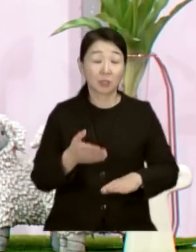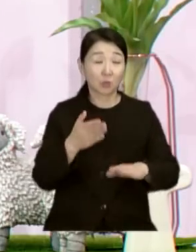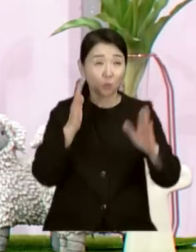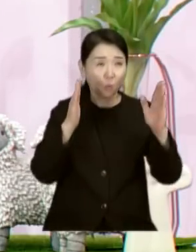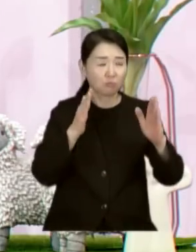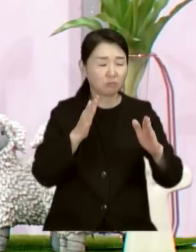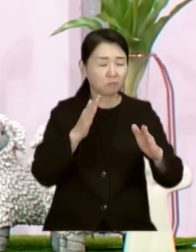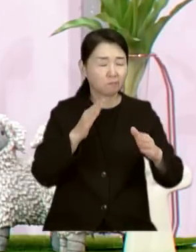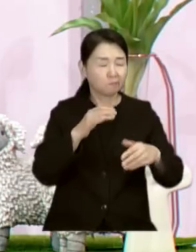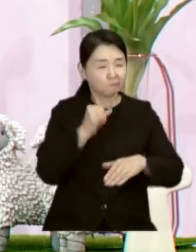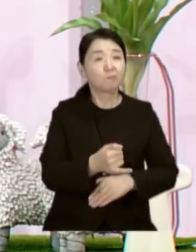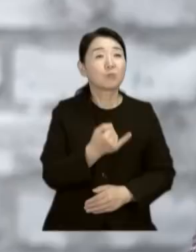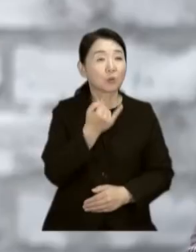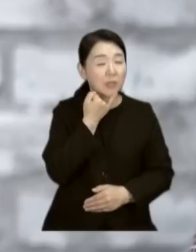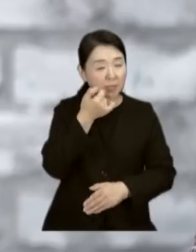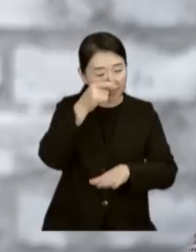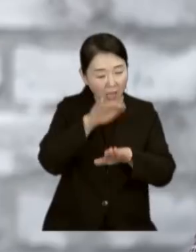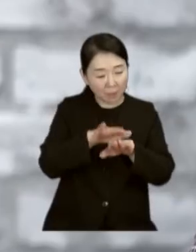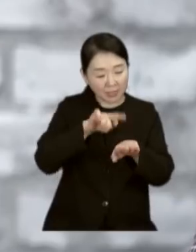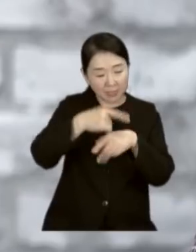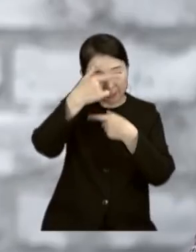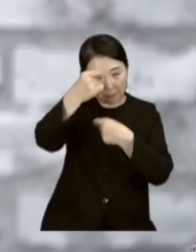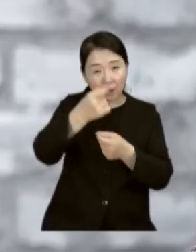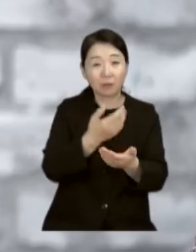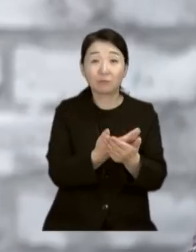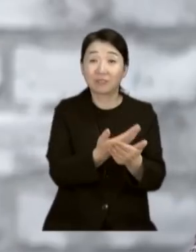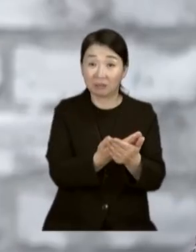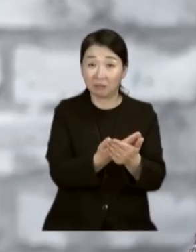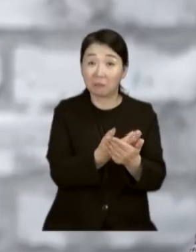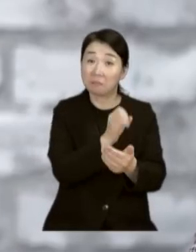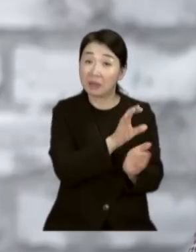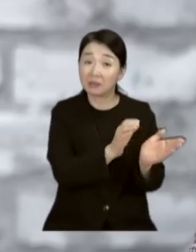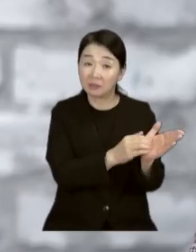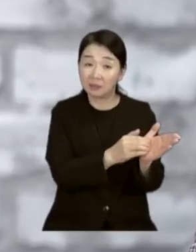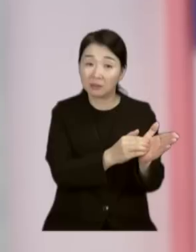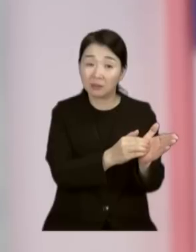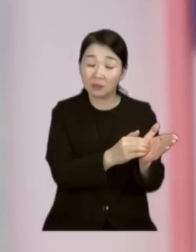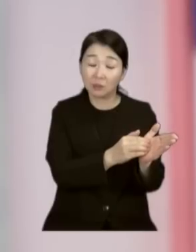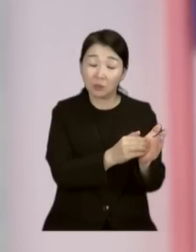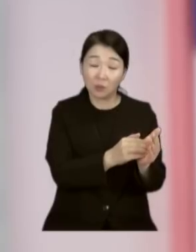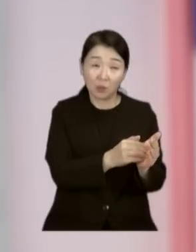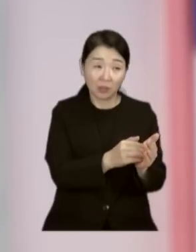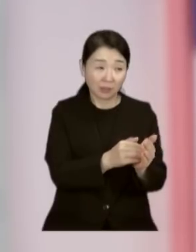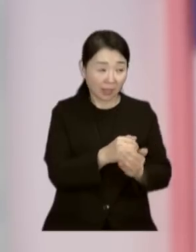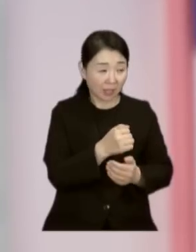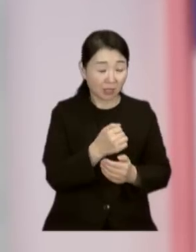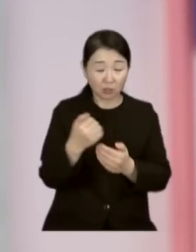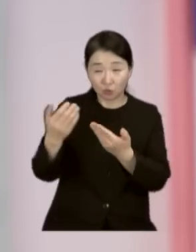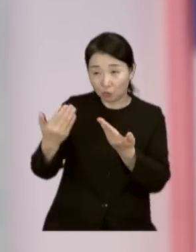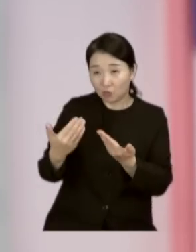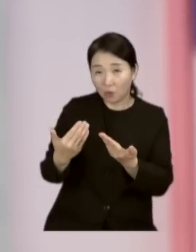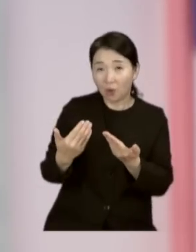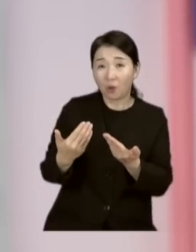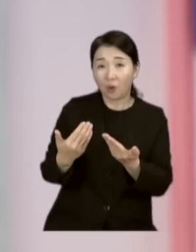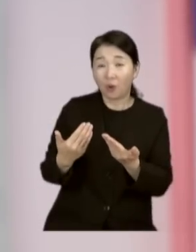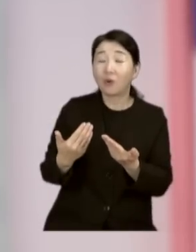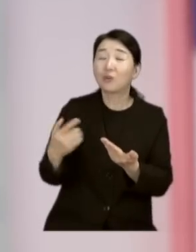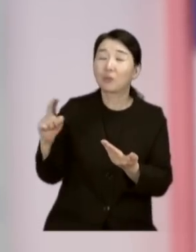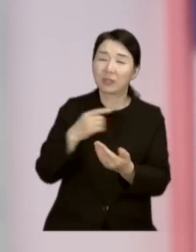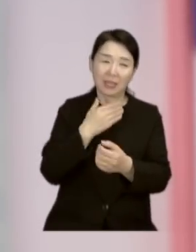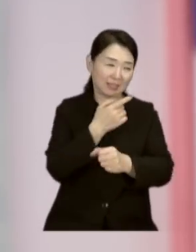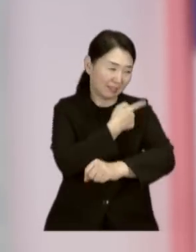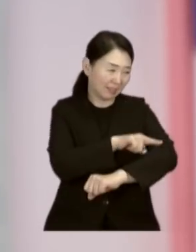해도 돼. 예배만 지켜줘. 이 아이를 두신 건 제가 능력이 안 돼도 분명히 하나님 아버지께서 키워주실